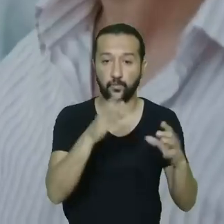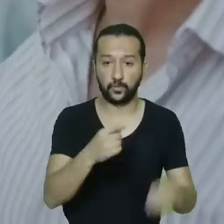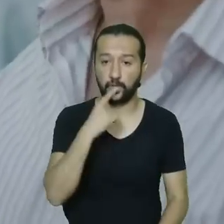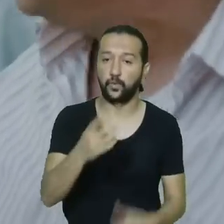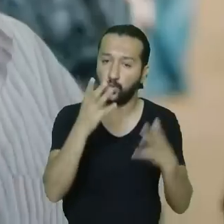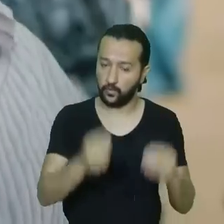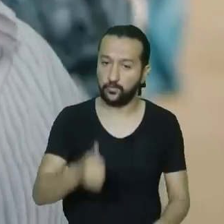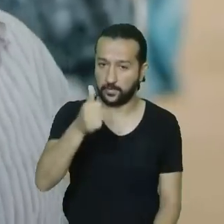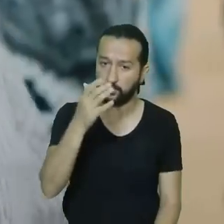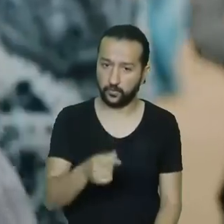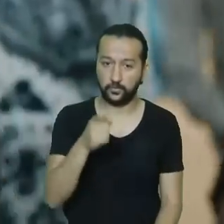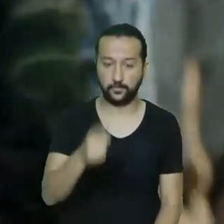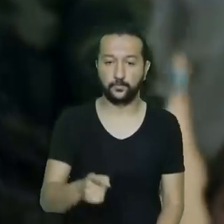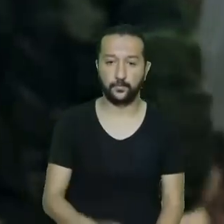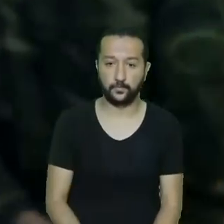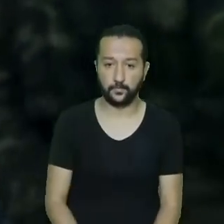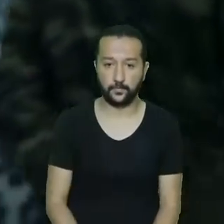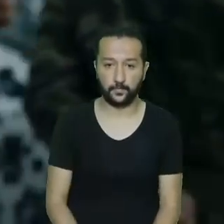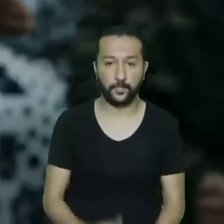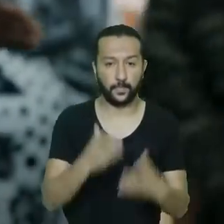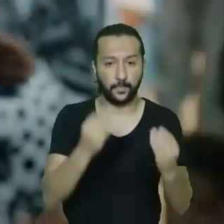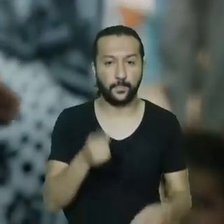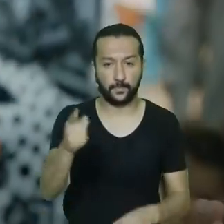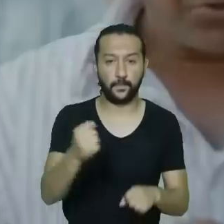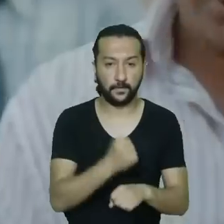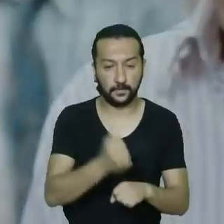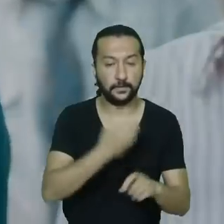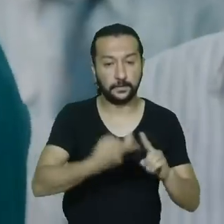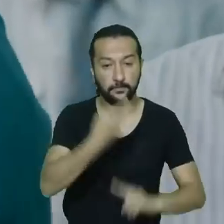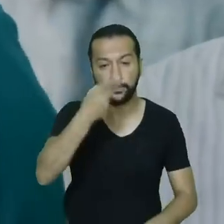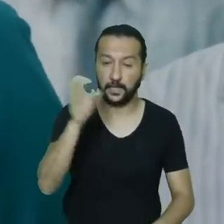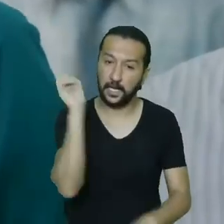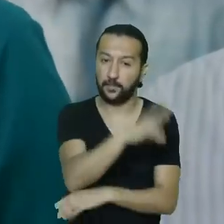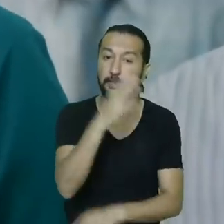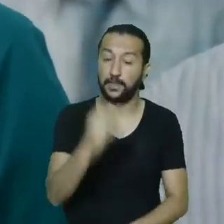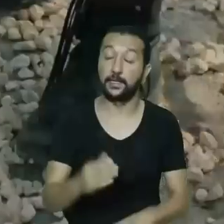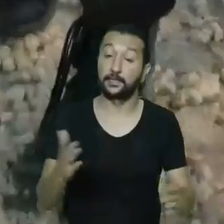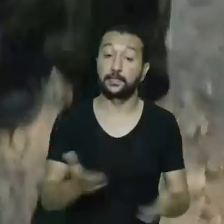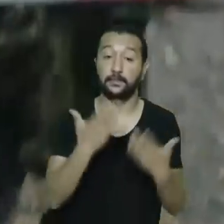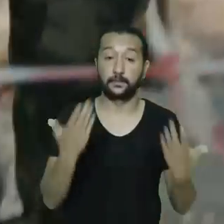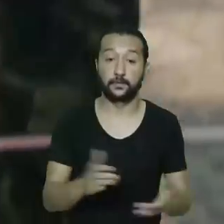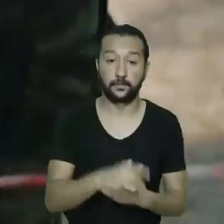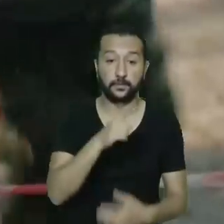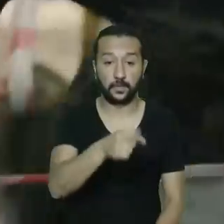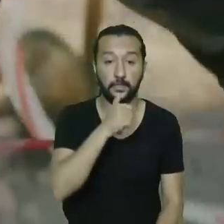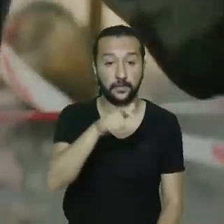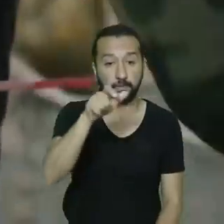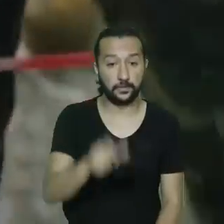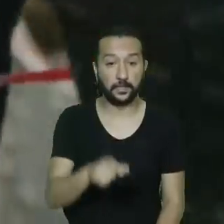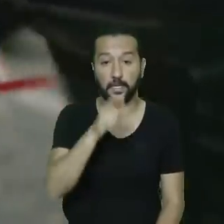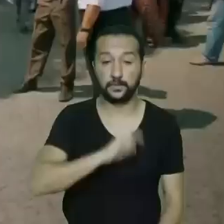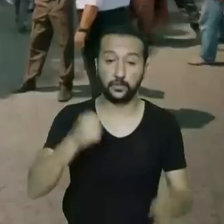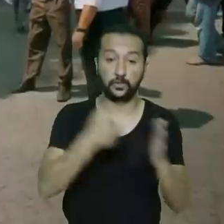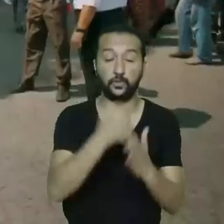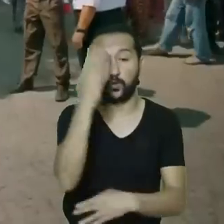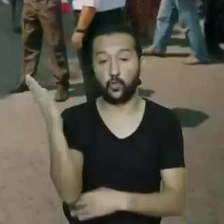olacağız. Ulanın başkanım, ulanın be ya. Tabu heykeli kökünden söküp atmak daha iyi değil neyse. Yamuk adamların yamuk heykeli